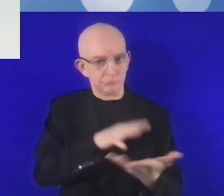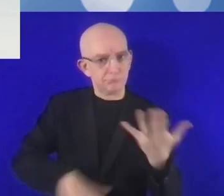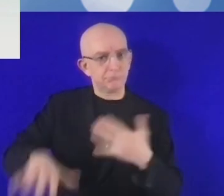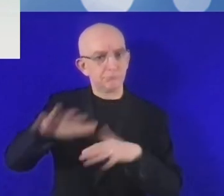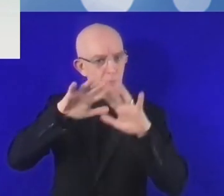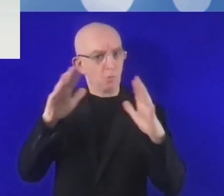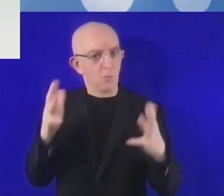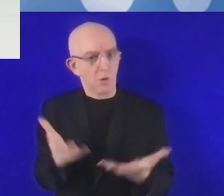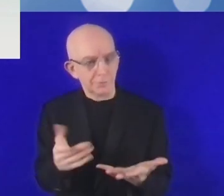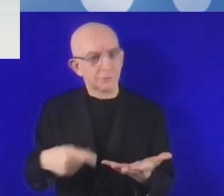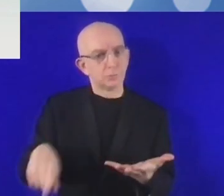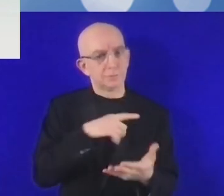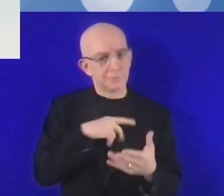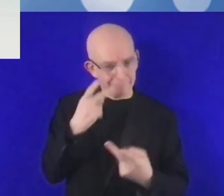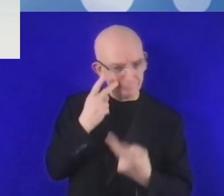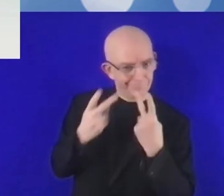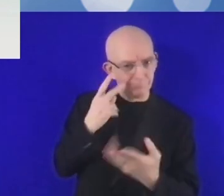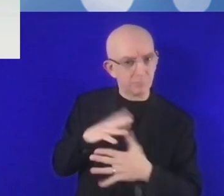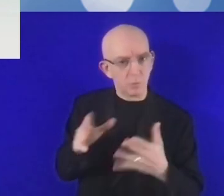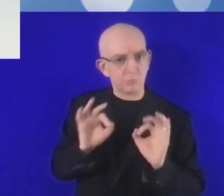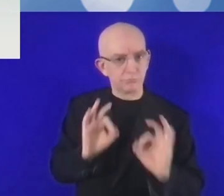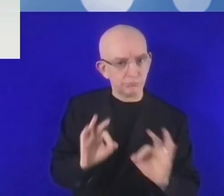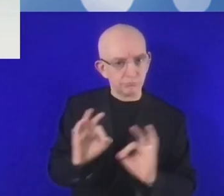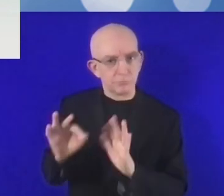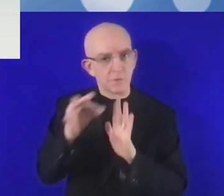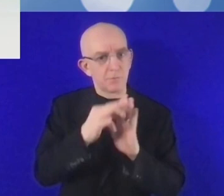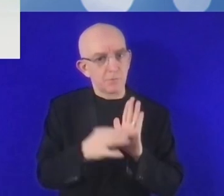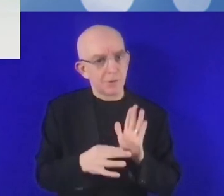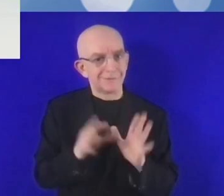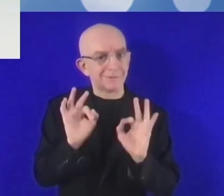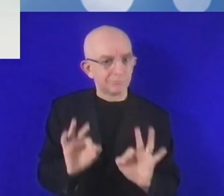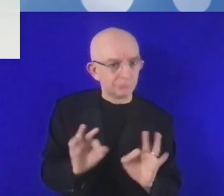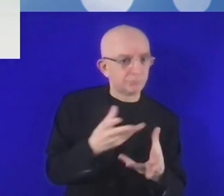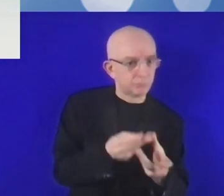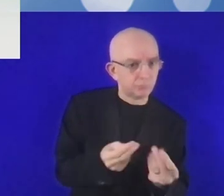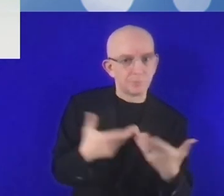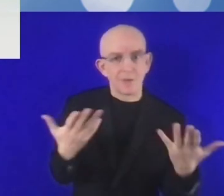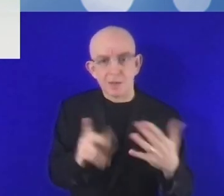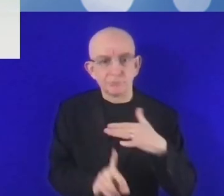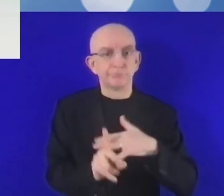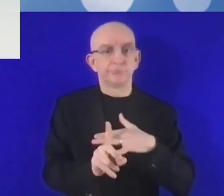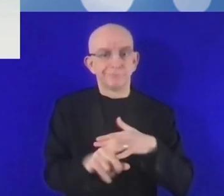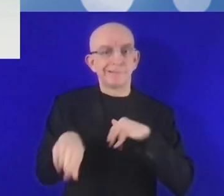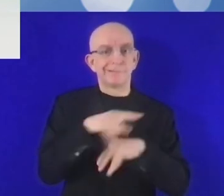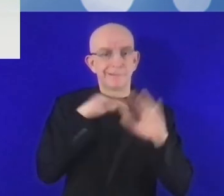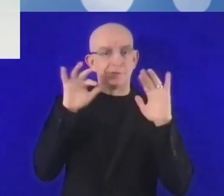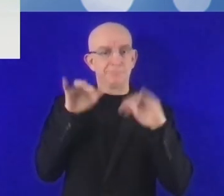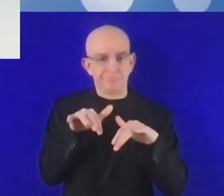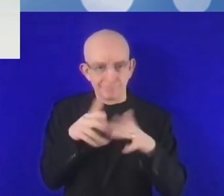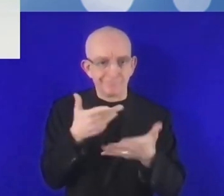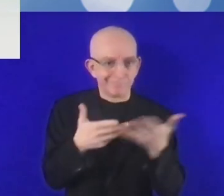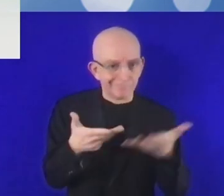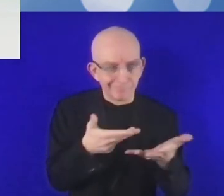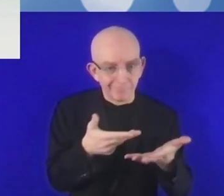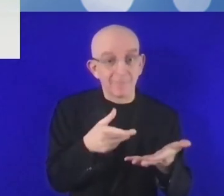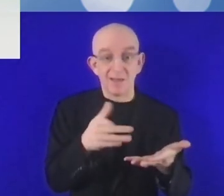базе. А государственная политика, публичная политика имеет большую роль. Те, кто принимает